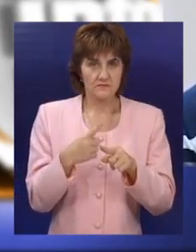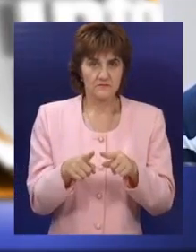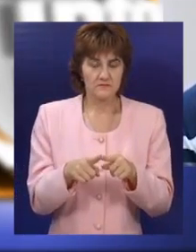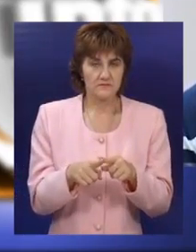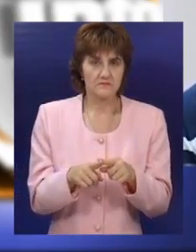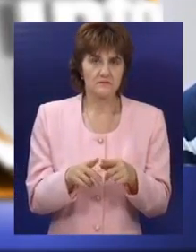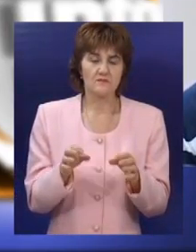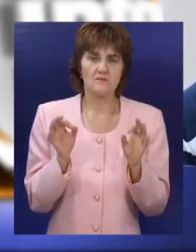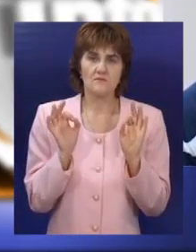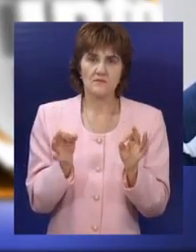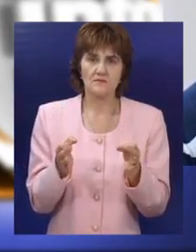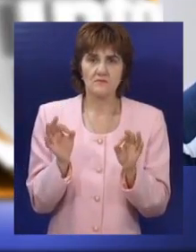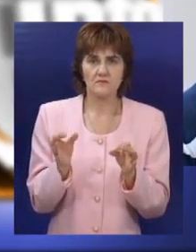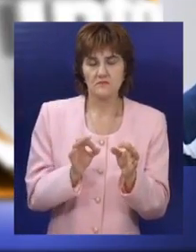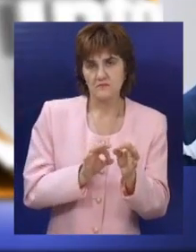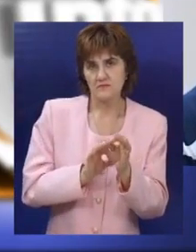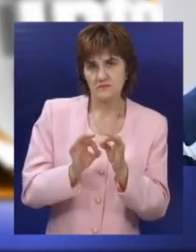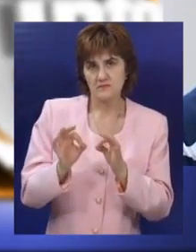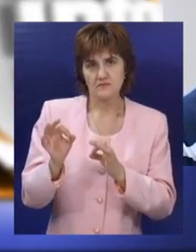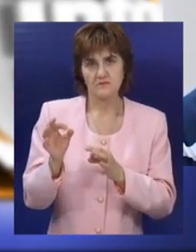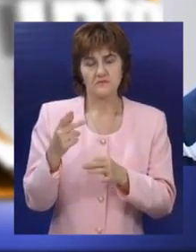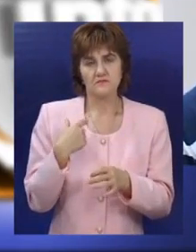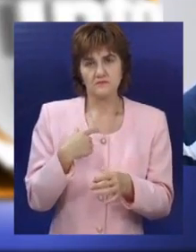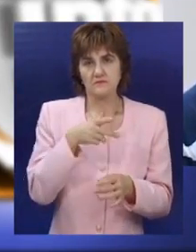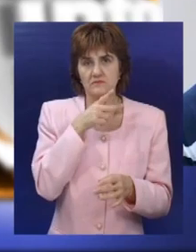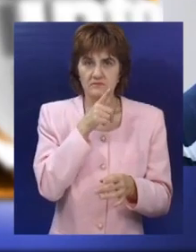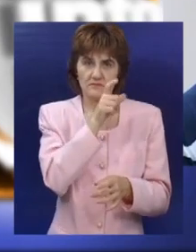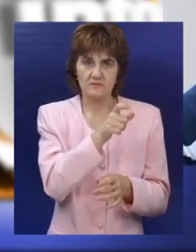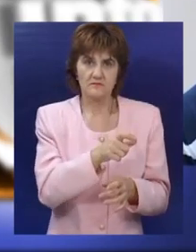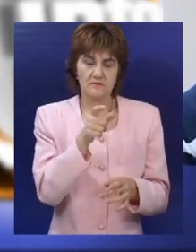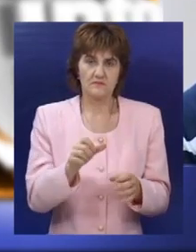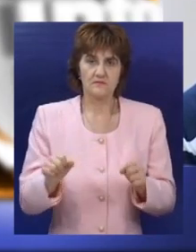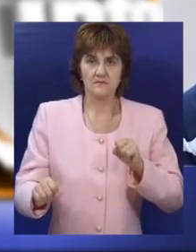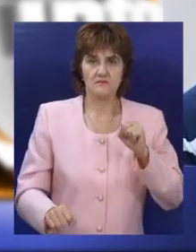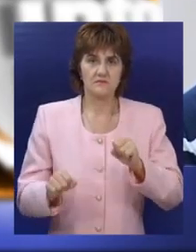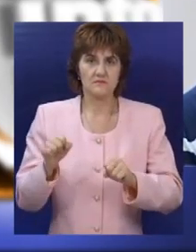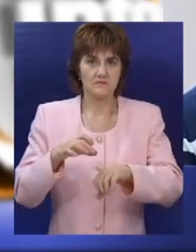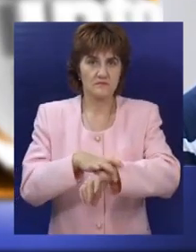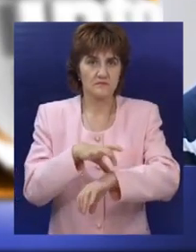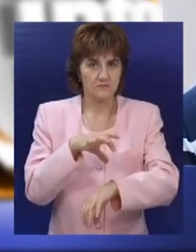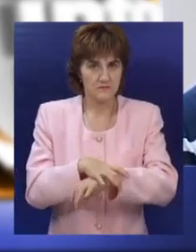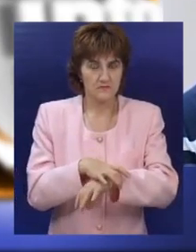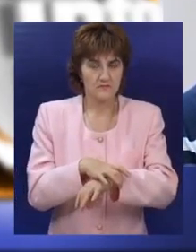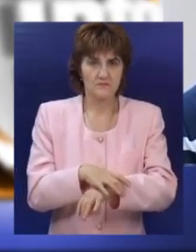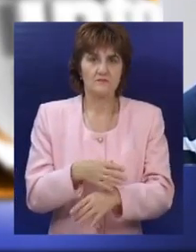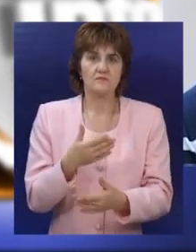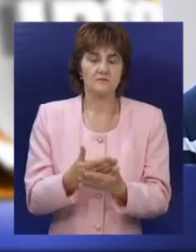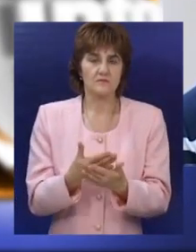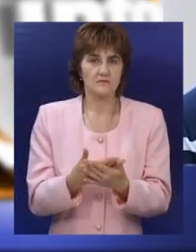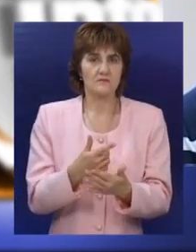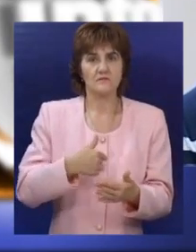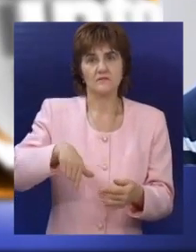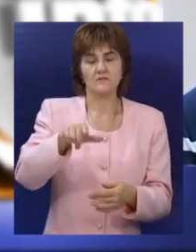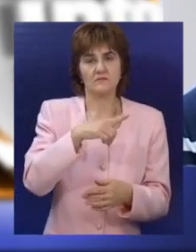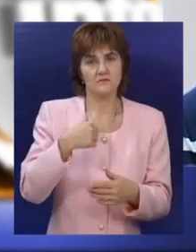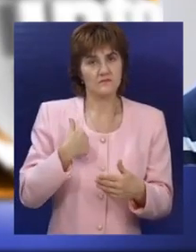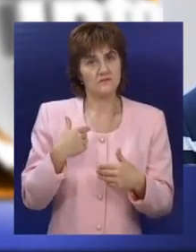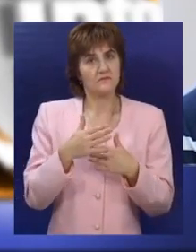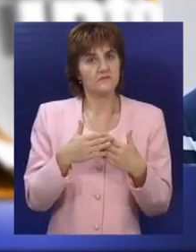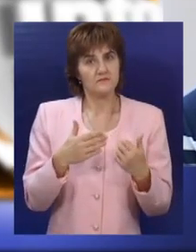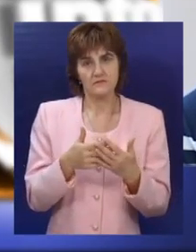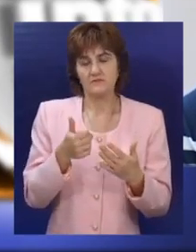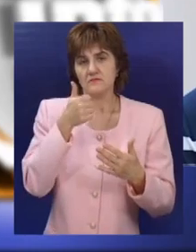jer vrhunska tehnologija zahtjeva i vrhunske hirurge. Upravo iz tog razloga nama je kao velikoj svjetskoj kompaniji